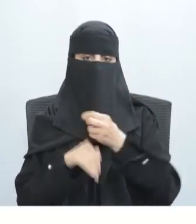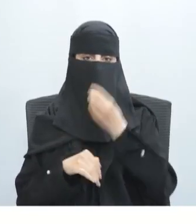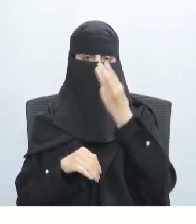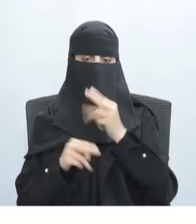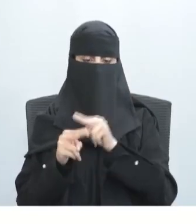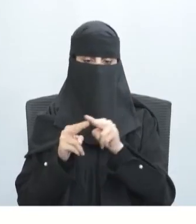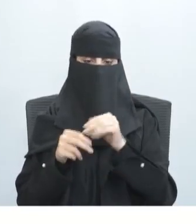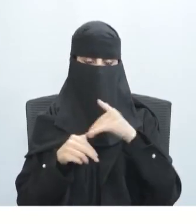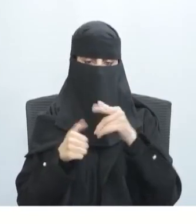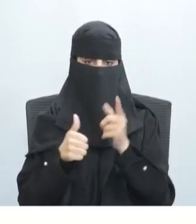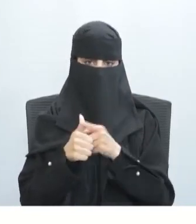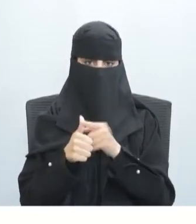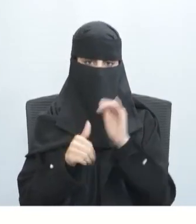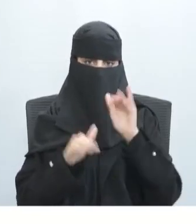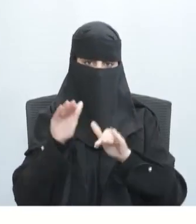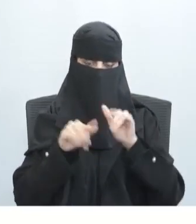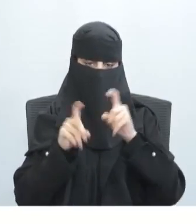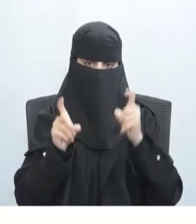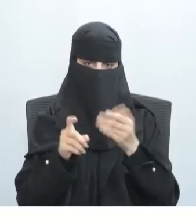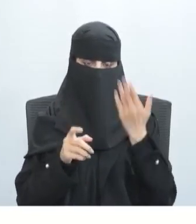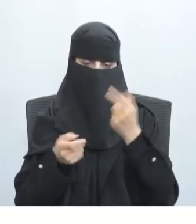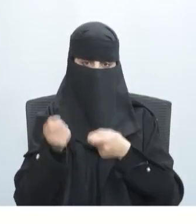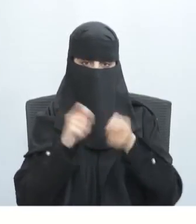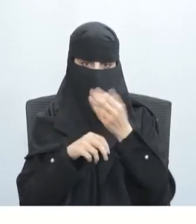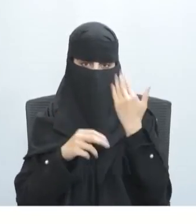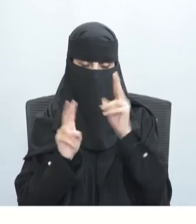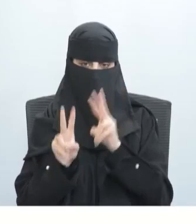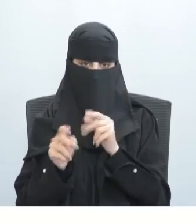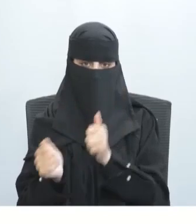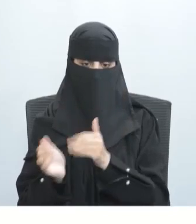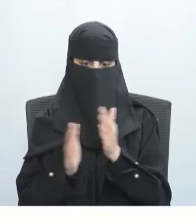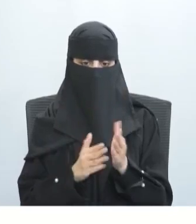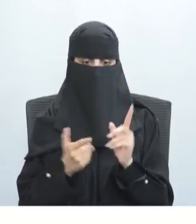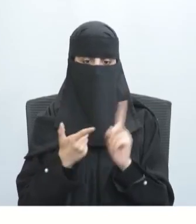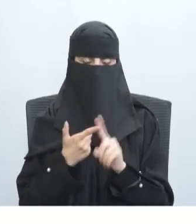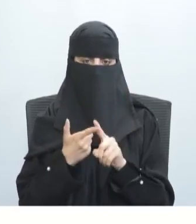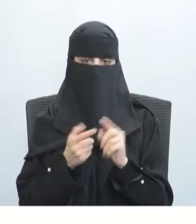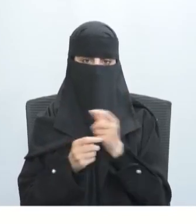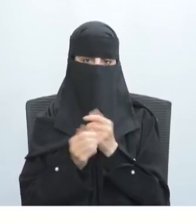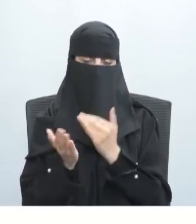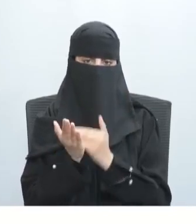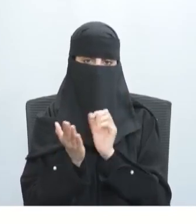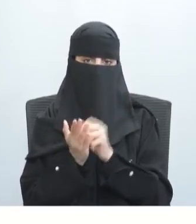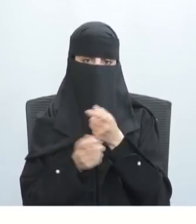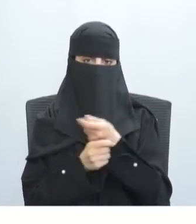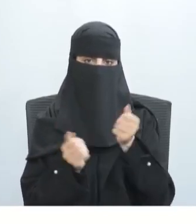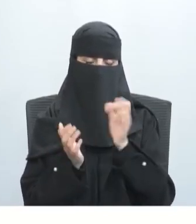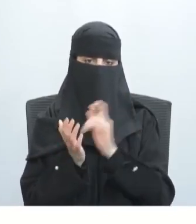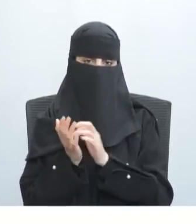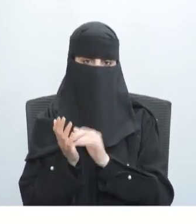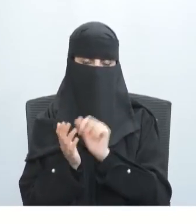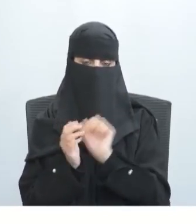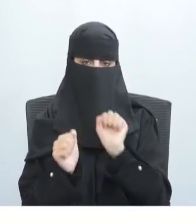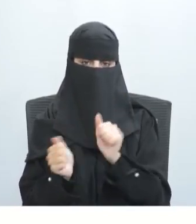لدينا الطريقه الاولى بالمعادله الحسابيه نطبق على المعادله ثانيا بالحاسبه الماليه يدخل لديك حاسبه